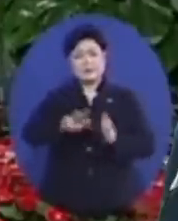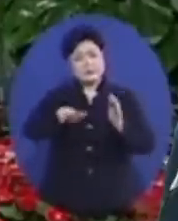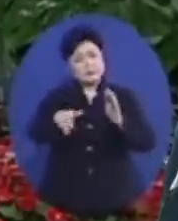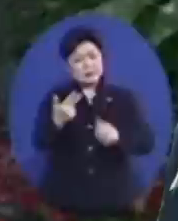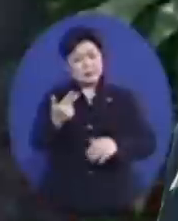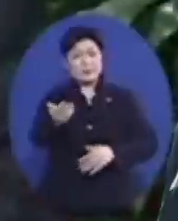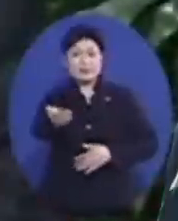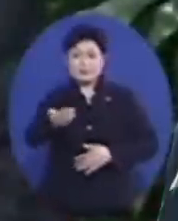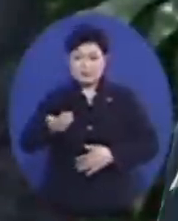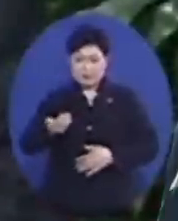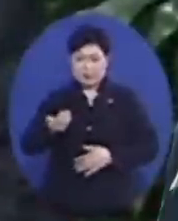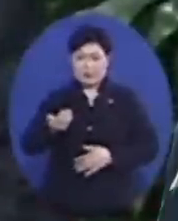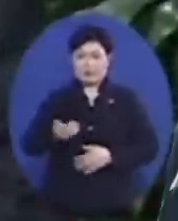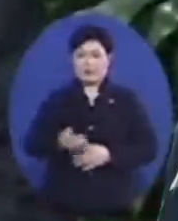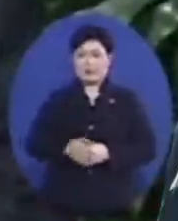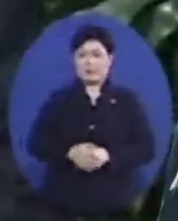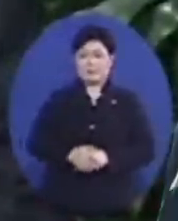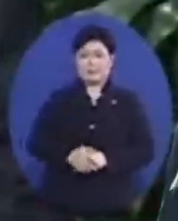700년 전에